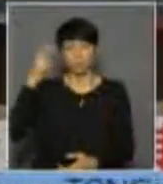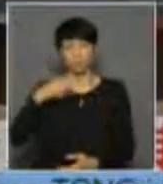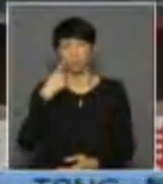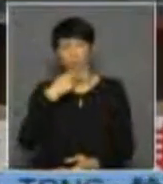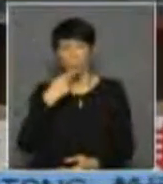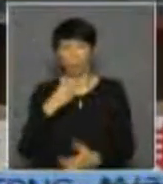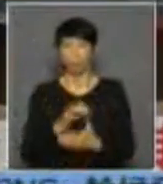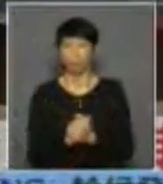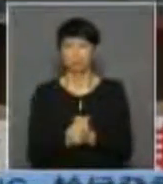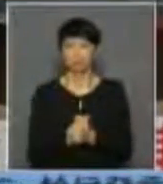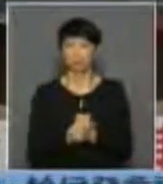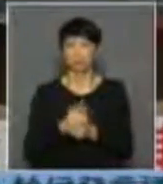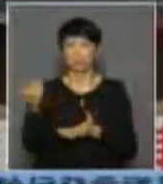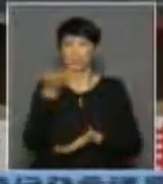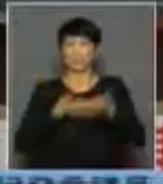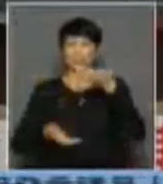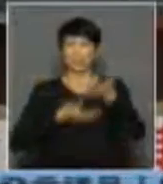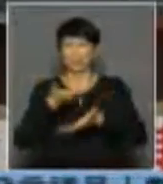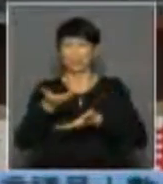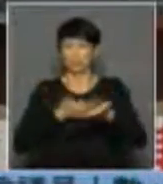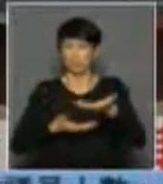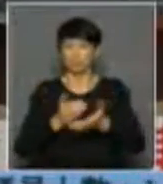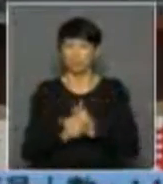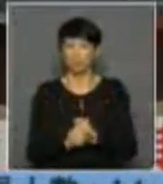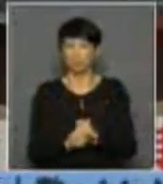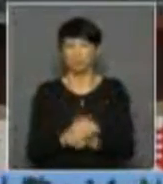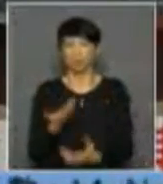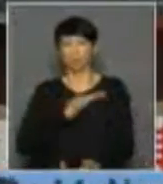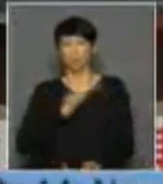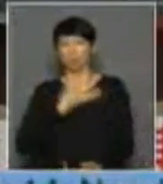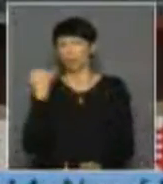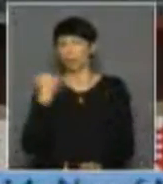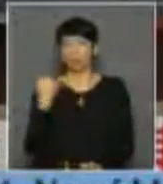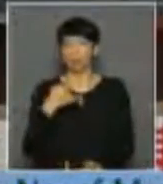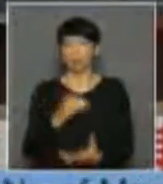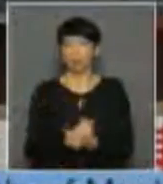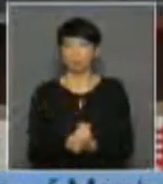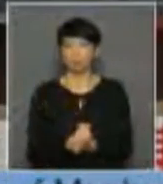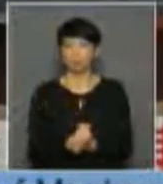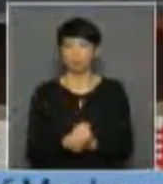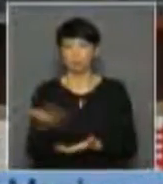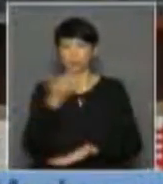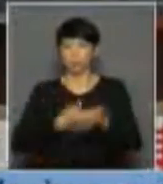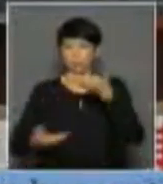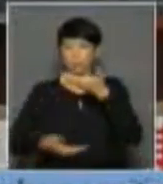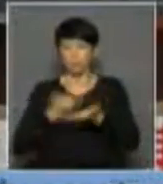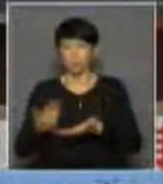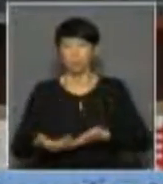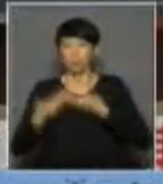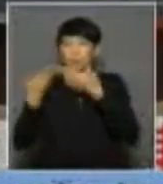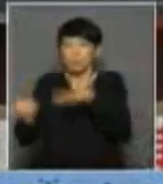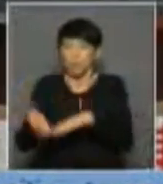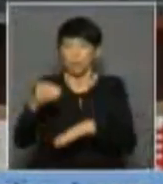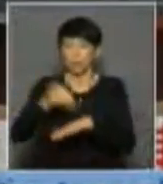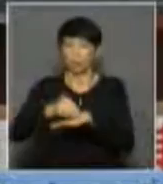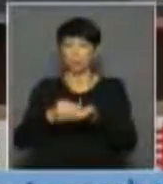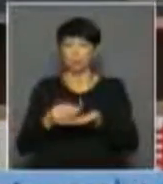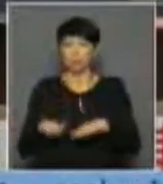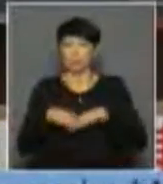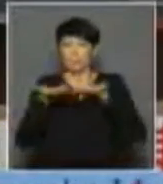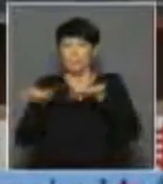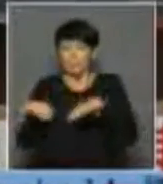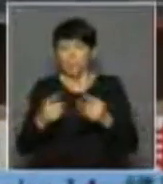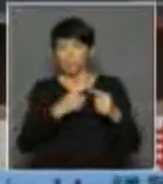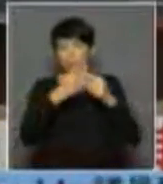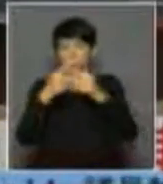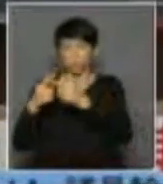哋啊呢、這個市場事實係啊吃不消啊咁。你俾個市場決定，你俾觀眾決定，